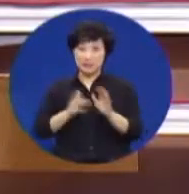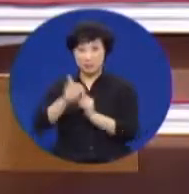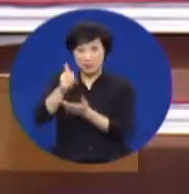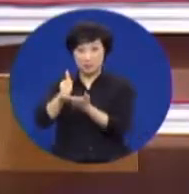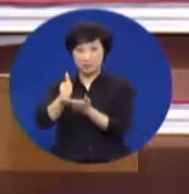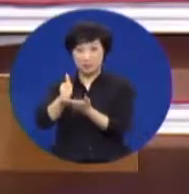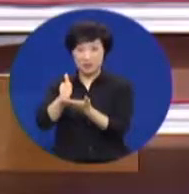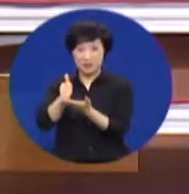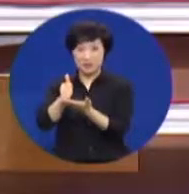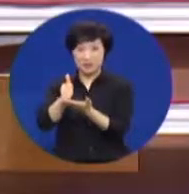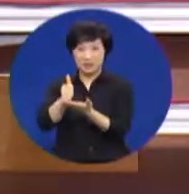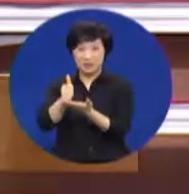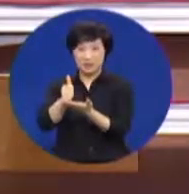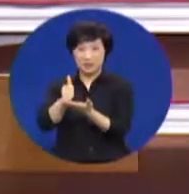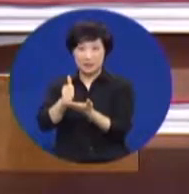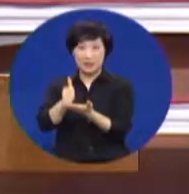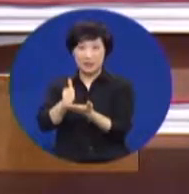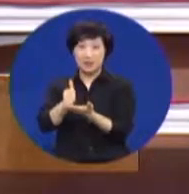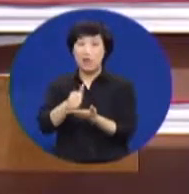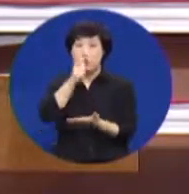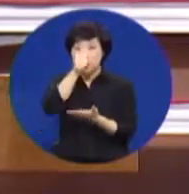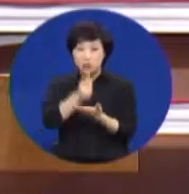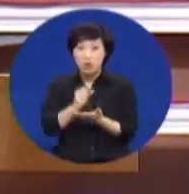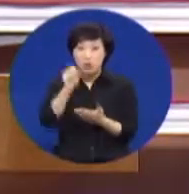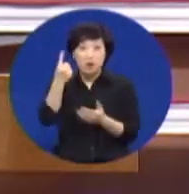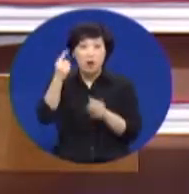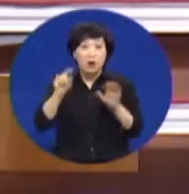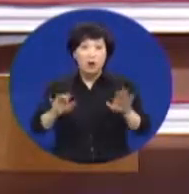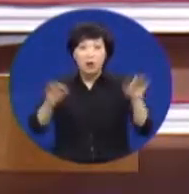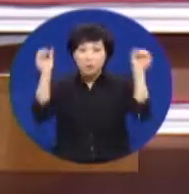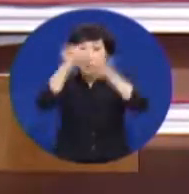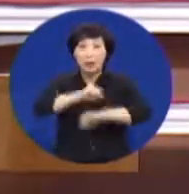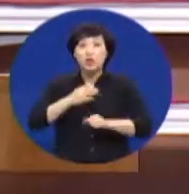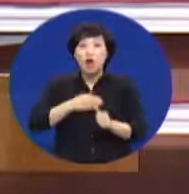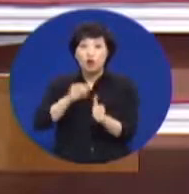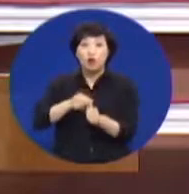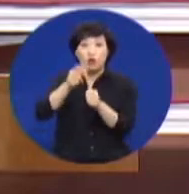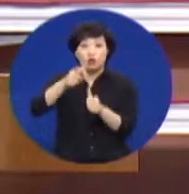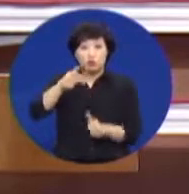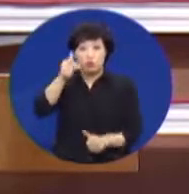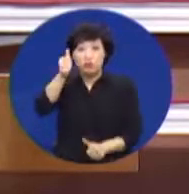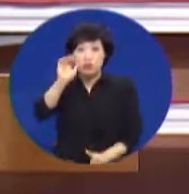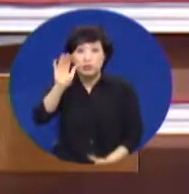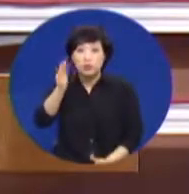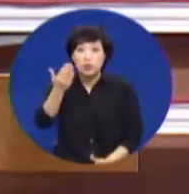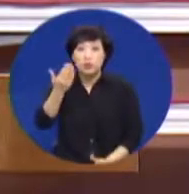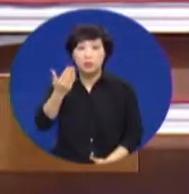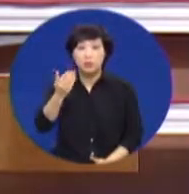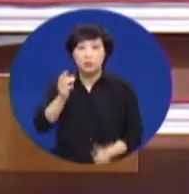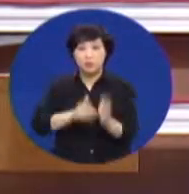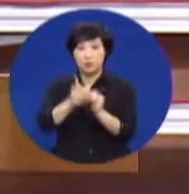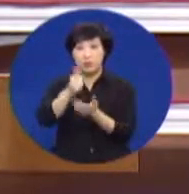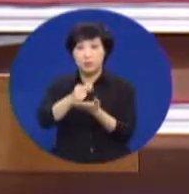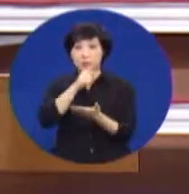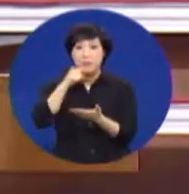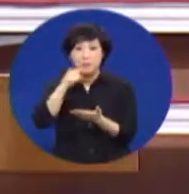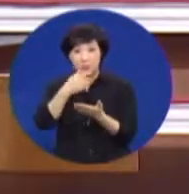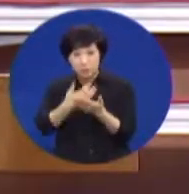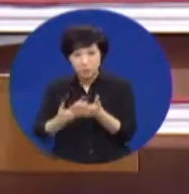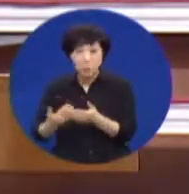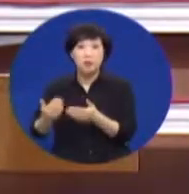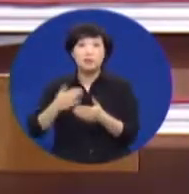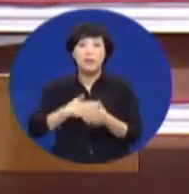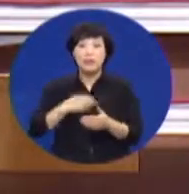예수께서 죄로 멸망하는 나의 구원주가 되어서 자기 피를 쏟아